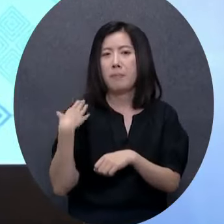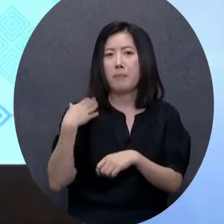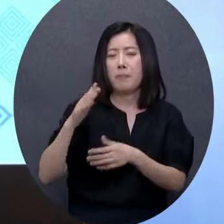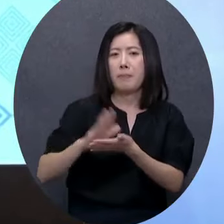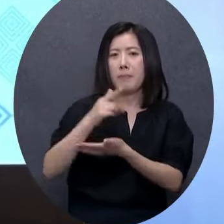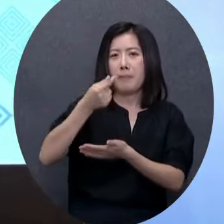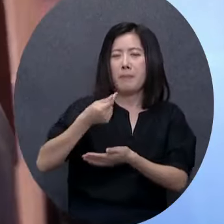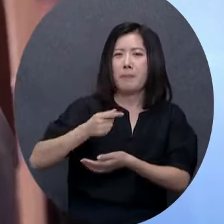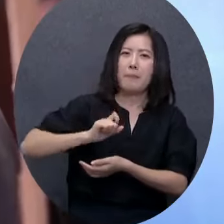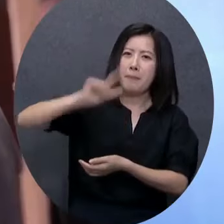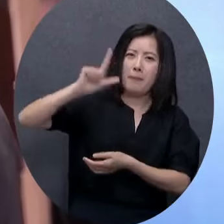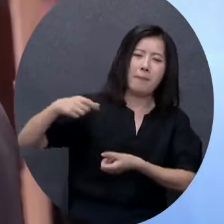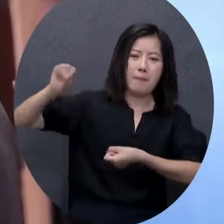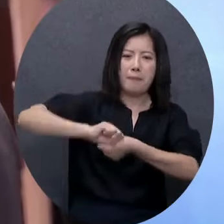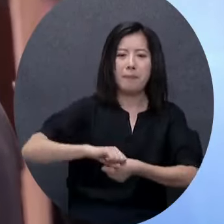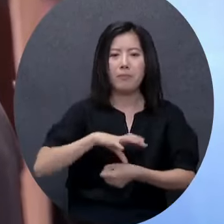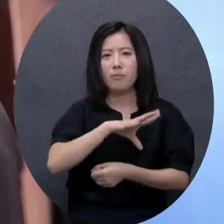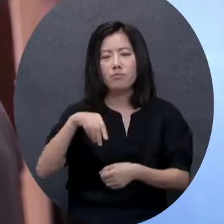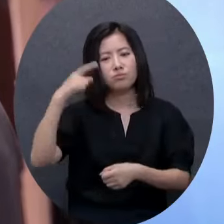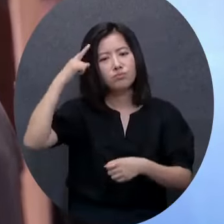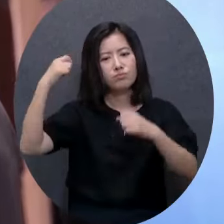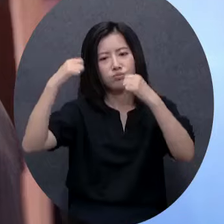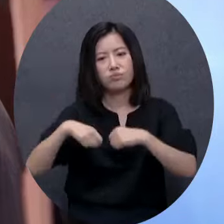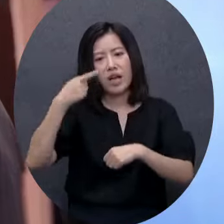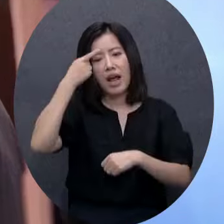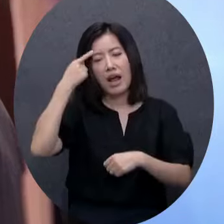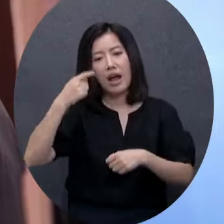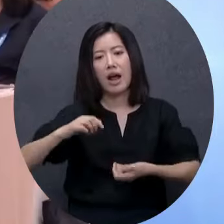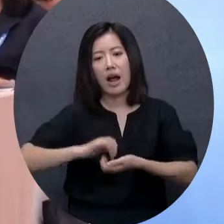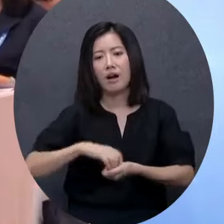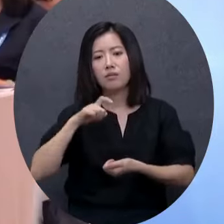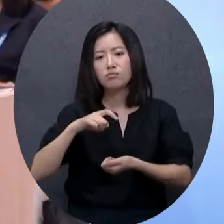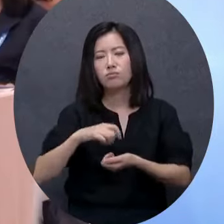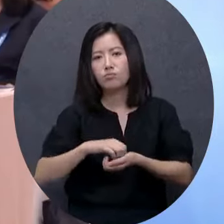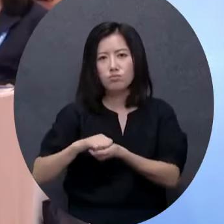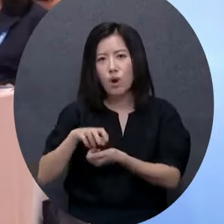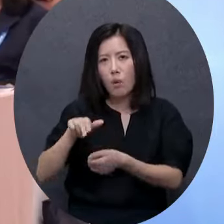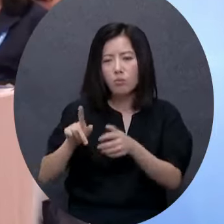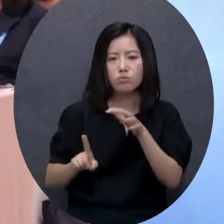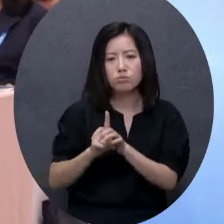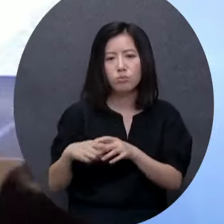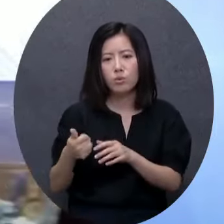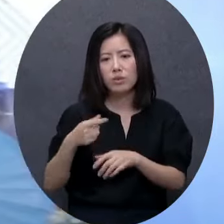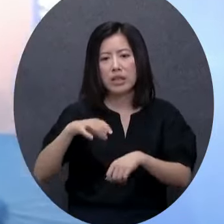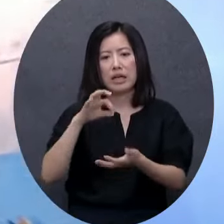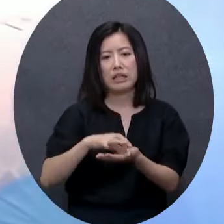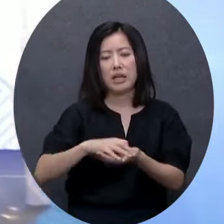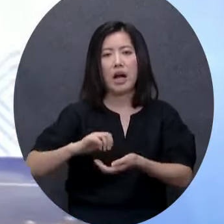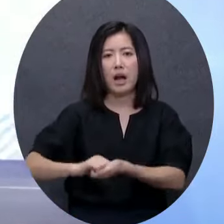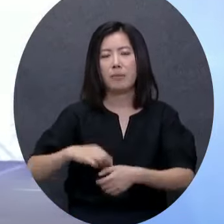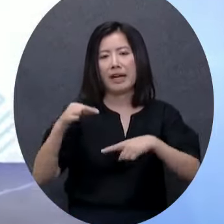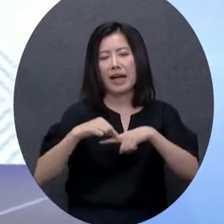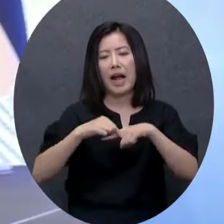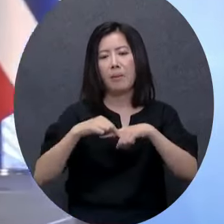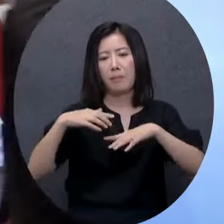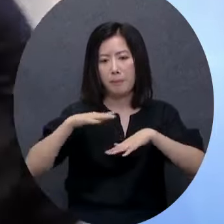翻了一番，与会各方一致认为澜湄合作引领作用更加明显，已经成为地区合作的金色平